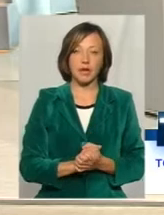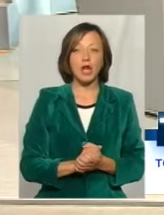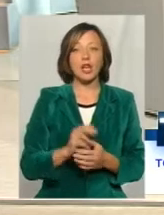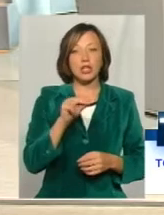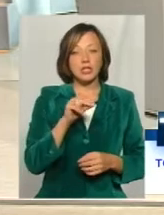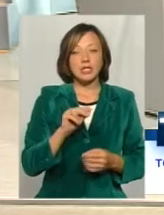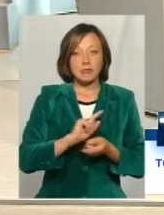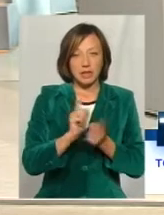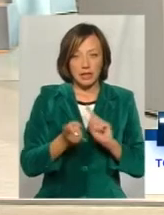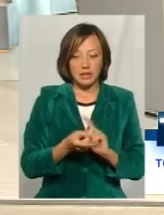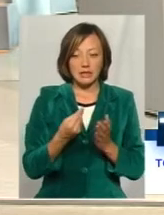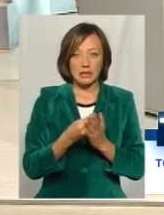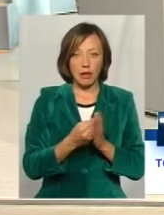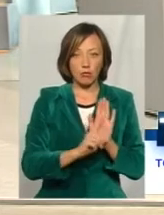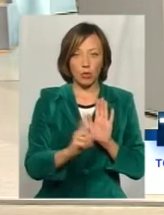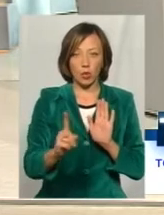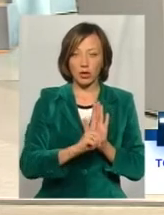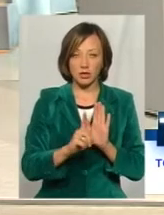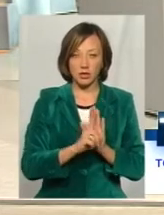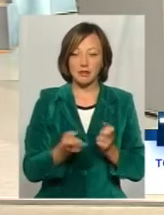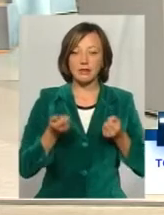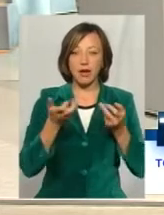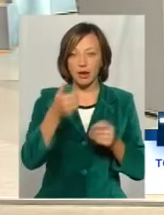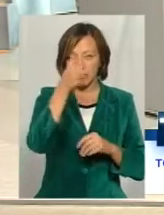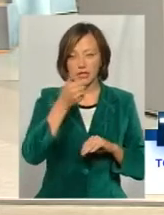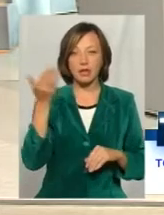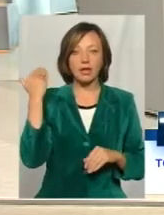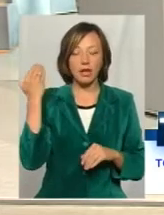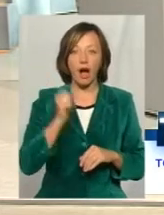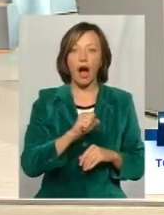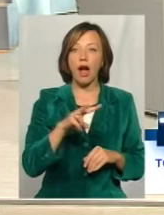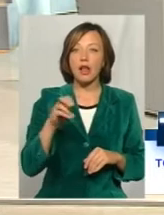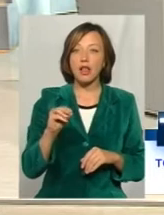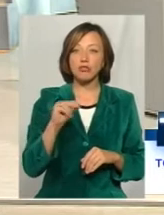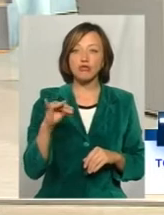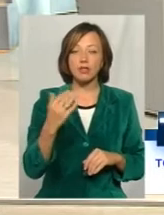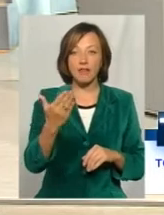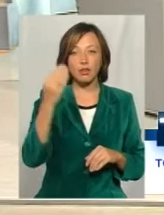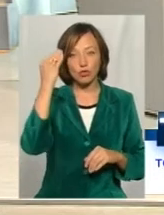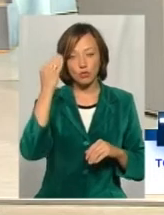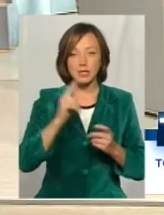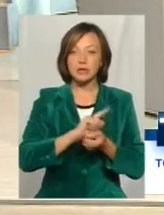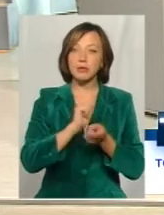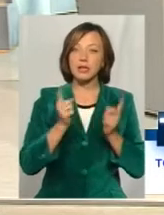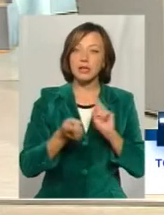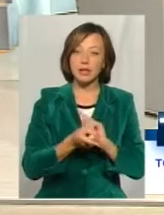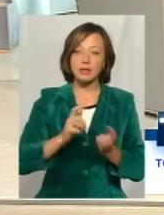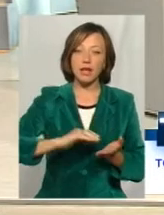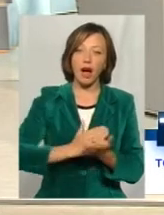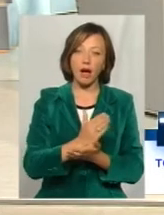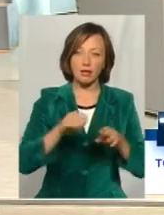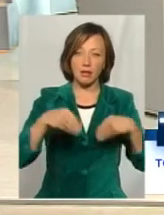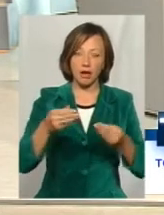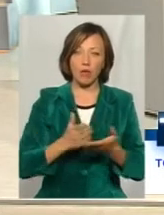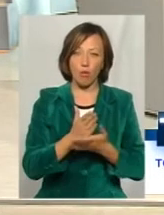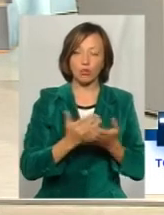змінилася ціна на проїзд. Змінилася не вчора, не позавчора, а декілька місяців назад. Але чи, на вашу думку, чи змінилася якість надання послуг? Тому